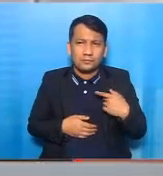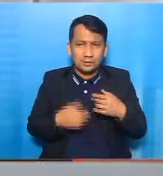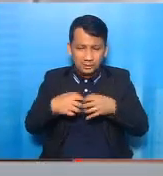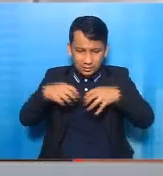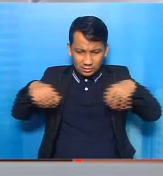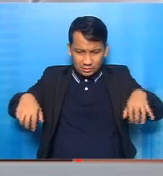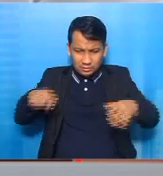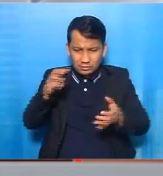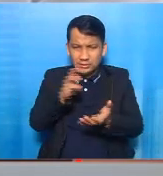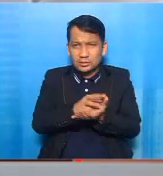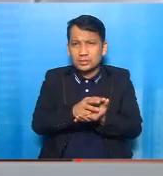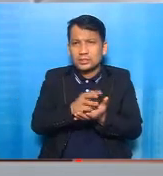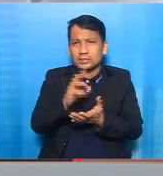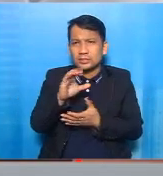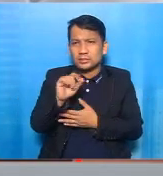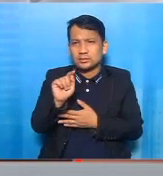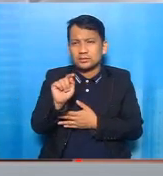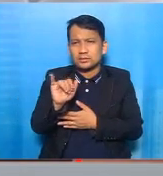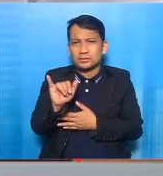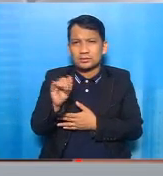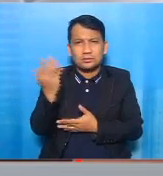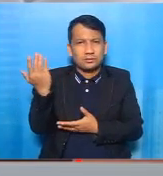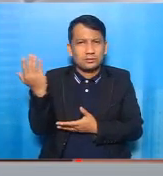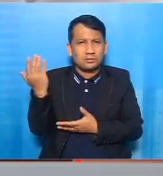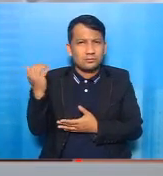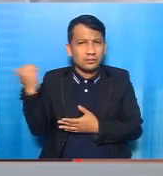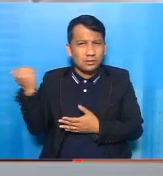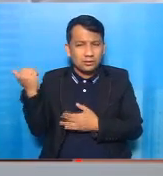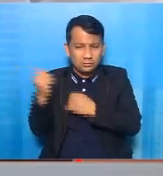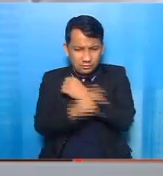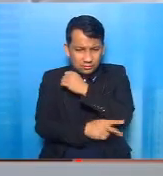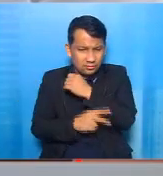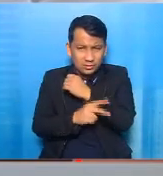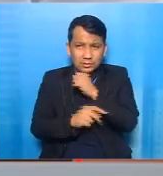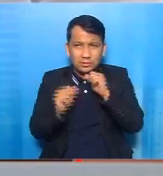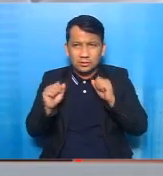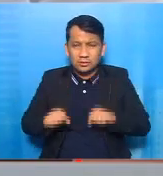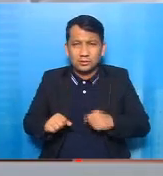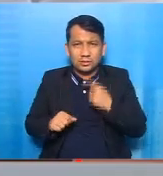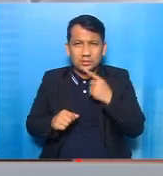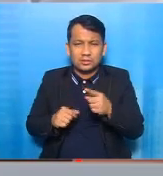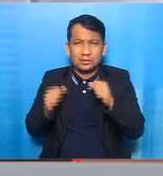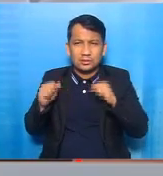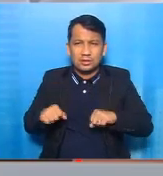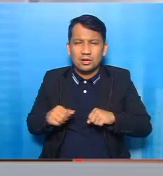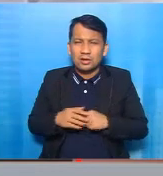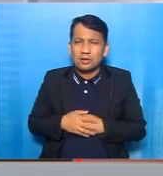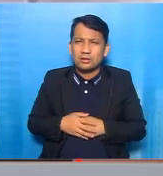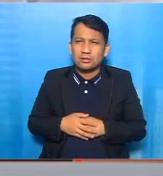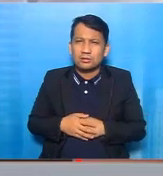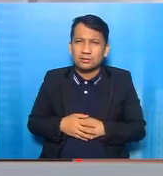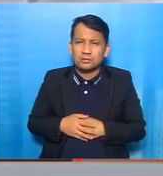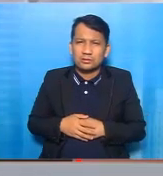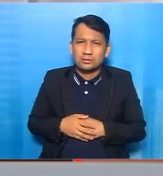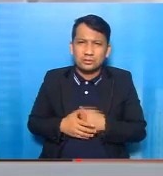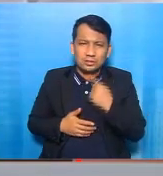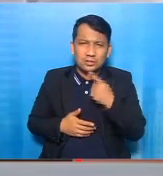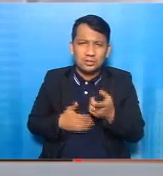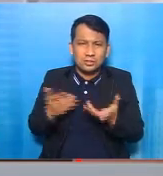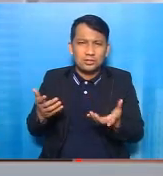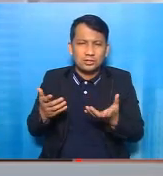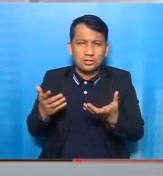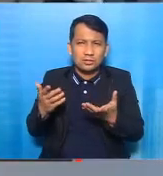nearby cities and municipalities, actually pati sa ibang probinsya. Dahil alam naman natin ang Lipa City ang center ng mga